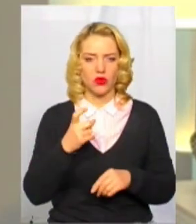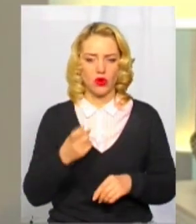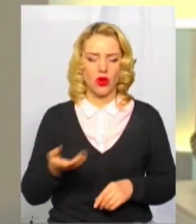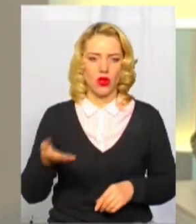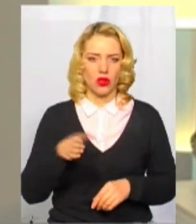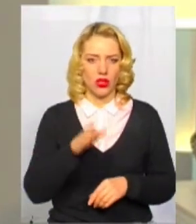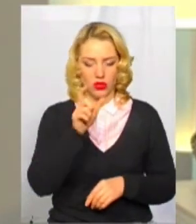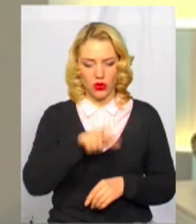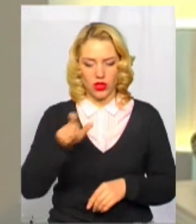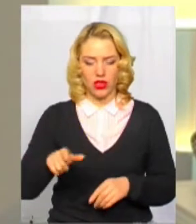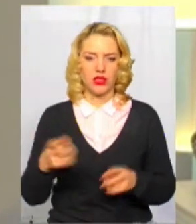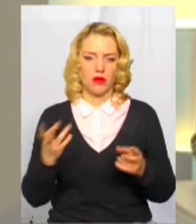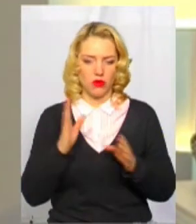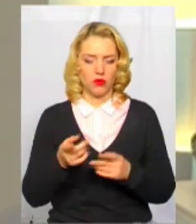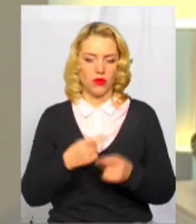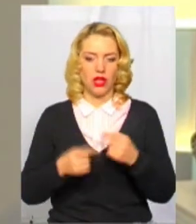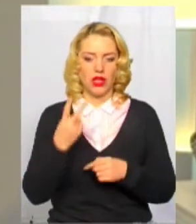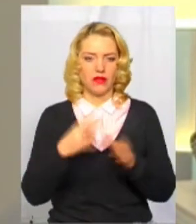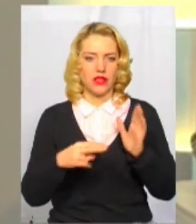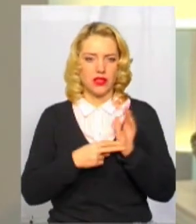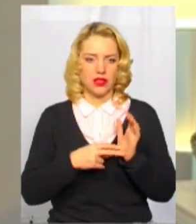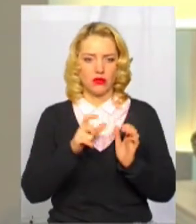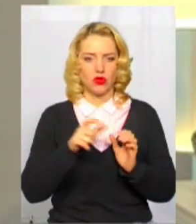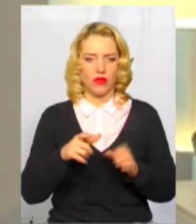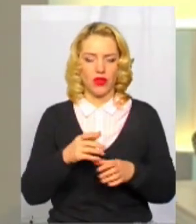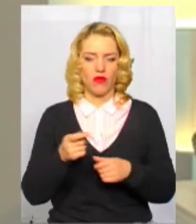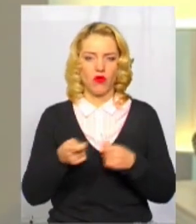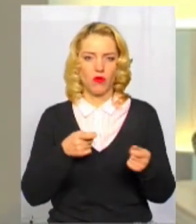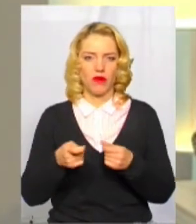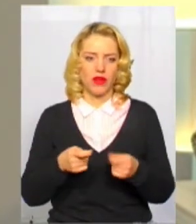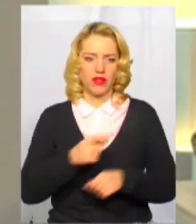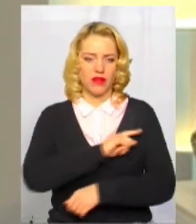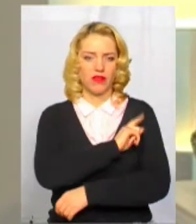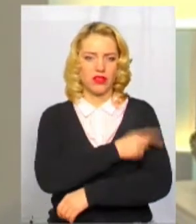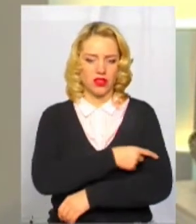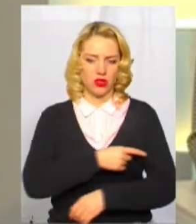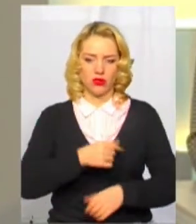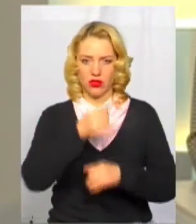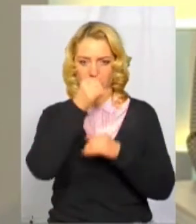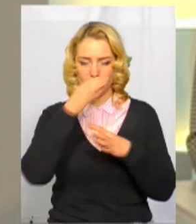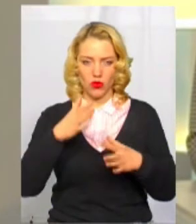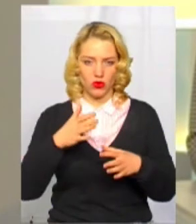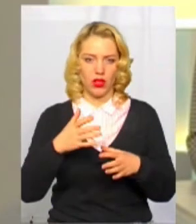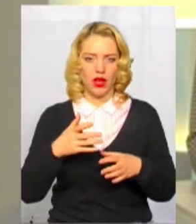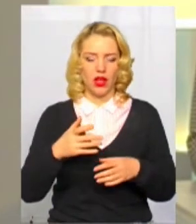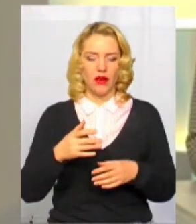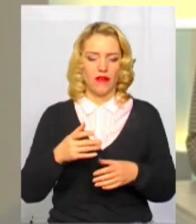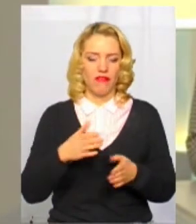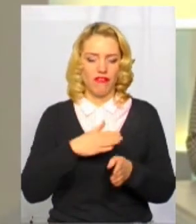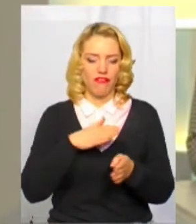що 27 чоловік в управлінні, ну, фізично, морально не зможуть виконати ті функції. Ще раз